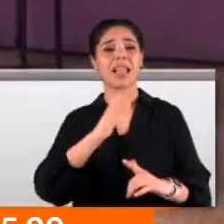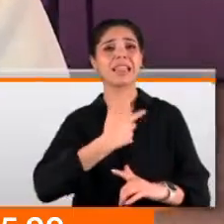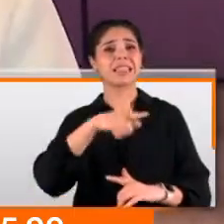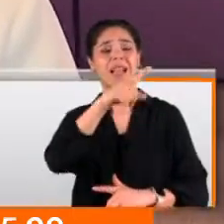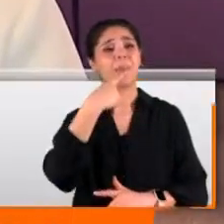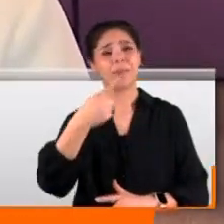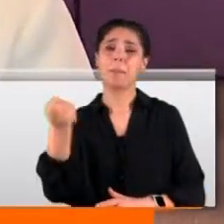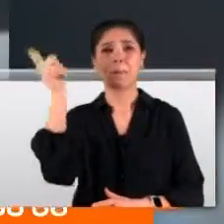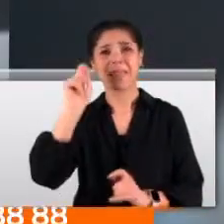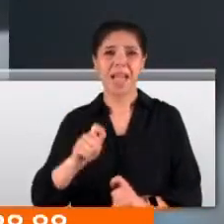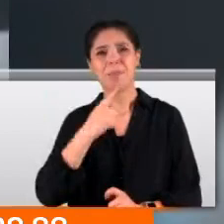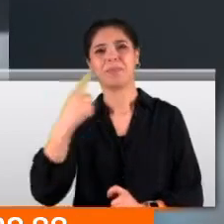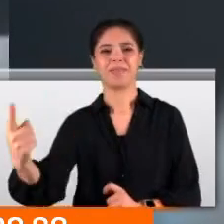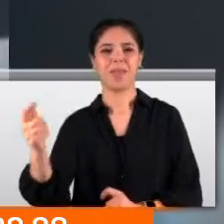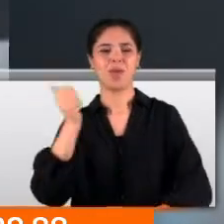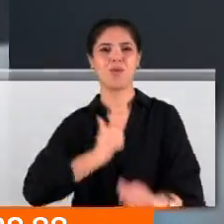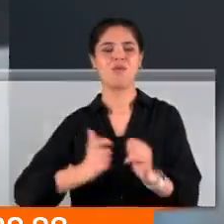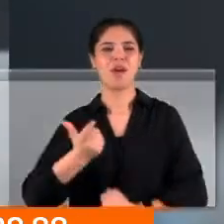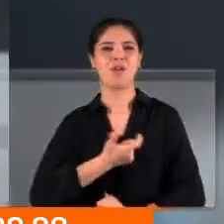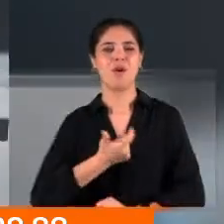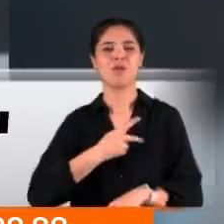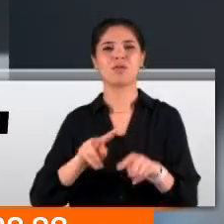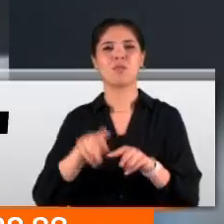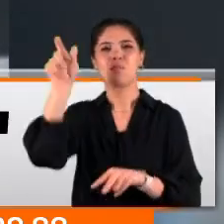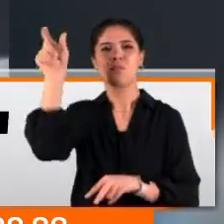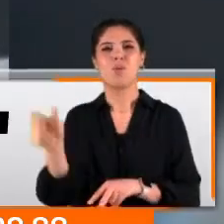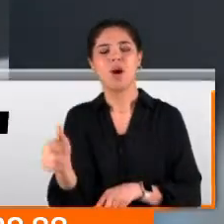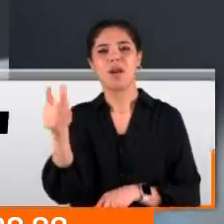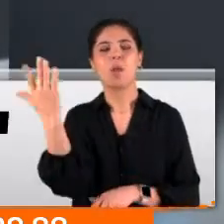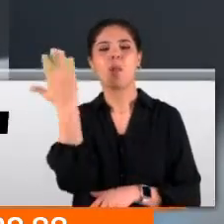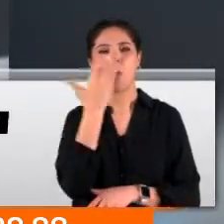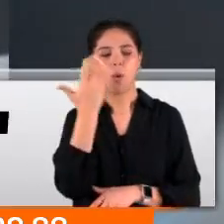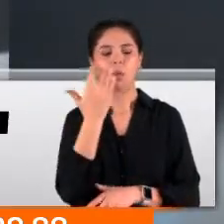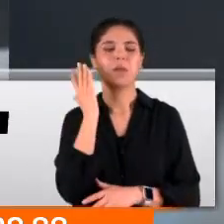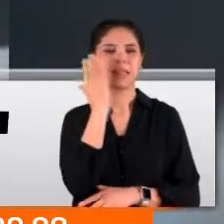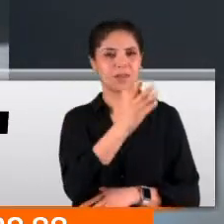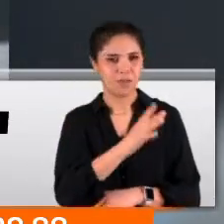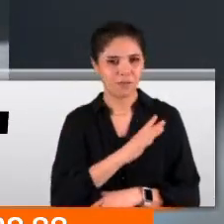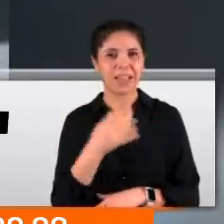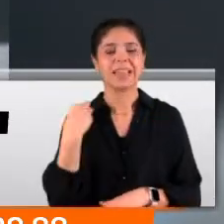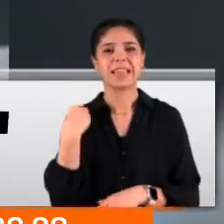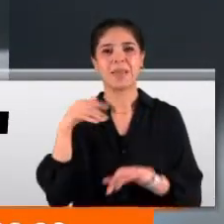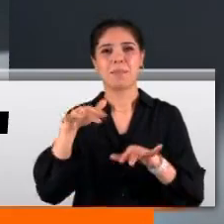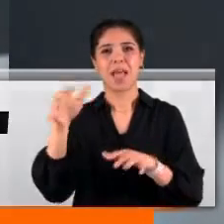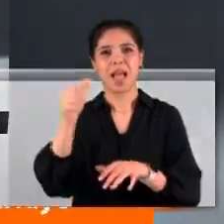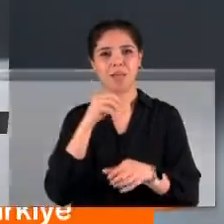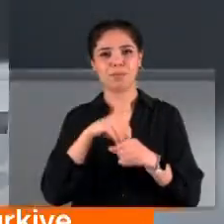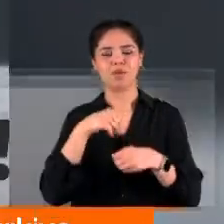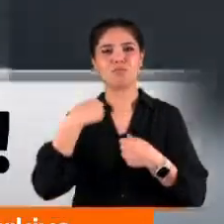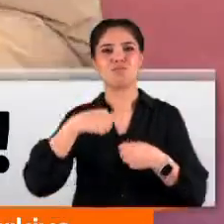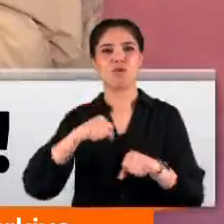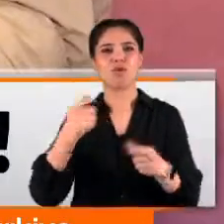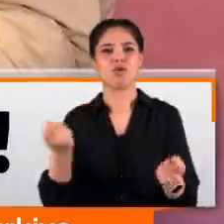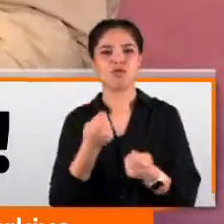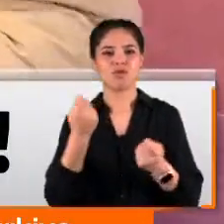oraya gittiğimde bir tekrar çalmamı istediler. Üniversite öğrencisi Muharrem Can İncir hem okuyor hem de yeni bir piyano alabilmek için motokuryelik